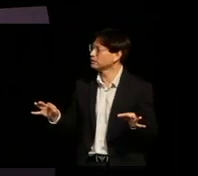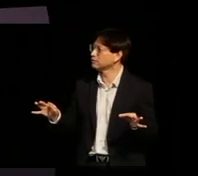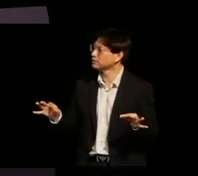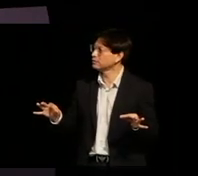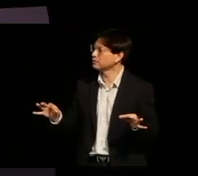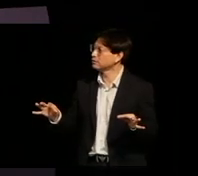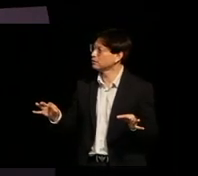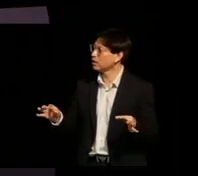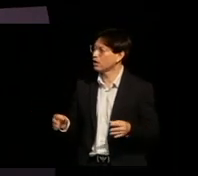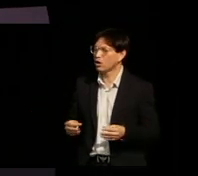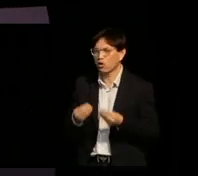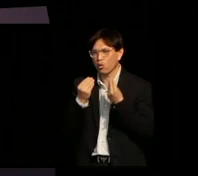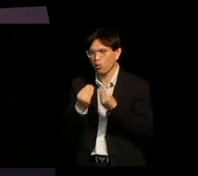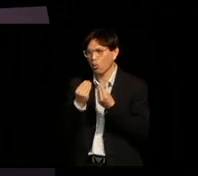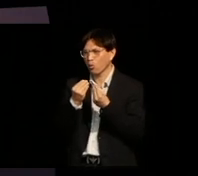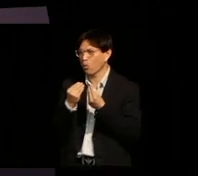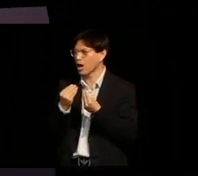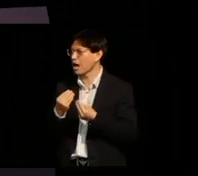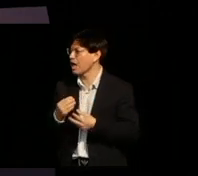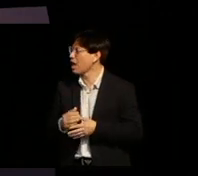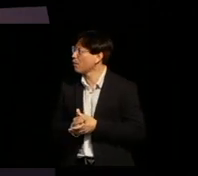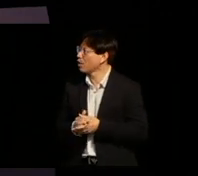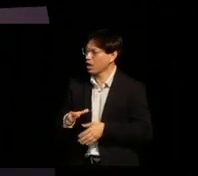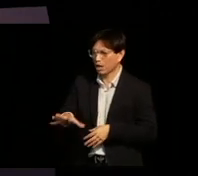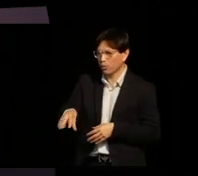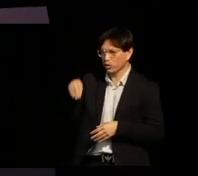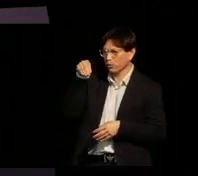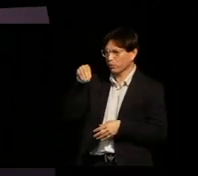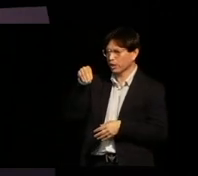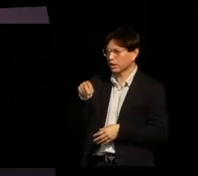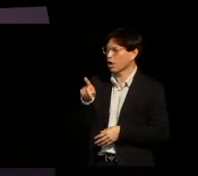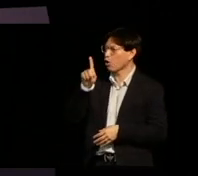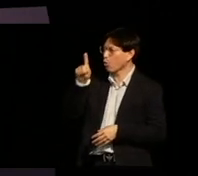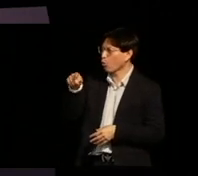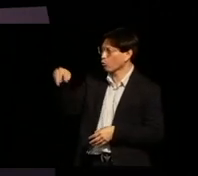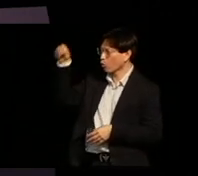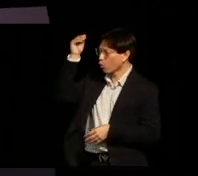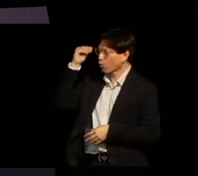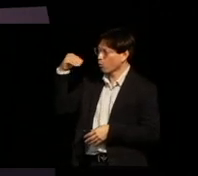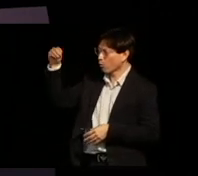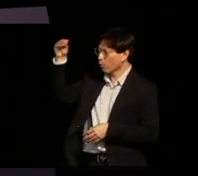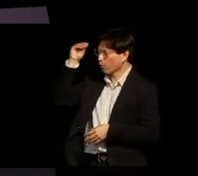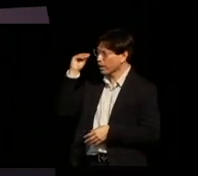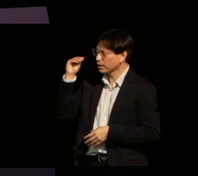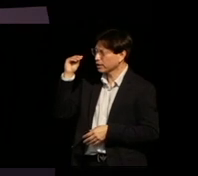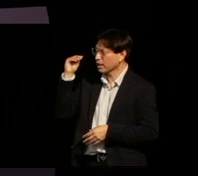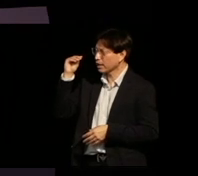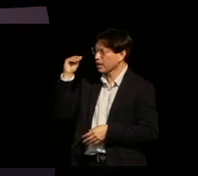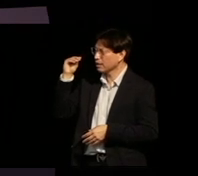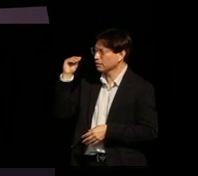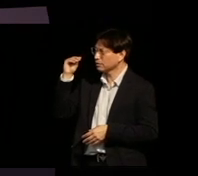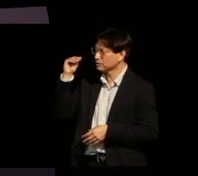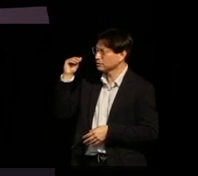Ma qual è la parola forse che insomma possiamo prendere uno mi viene in mente quando nei libro di di